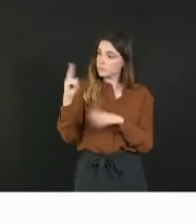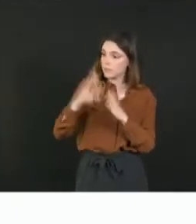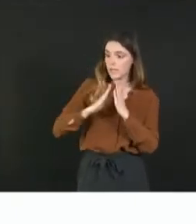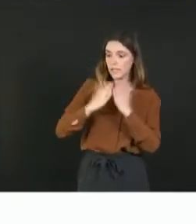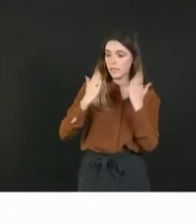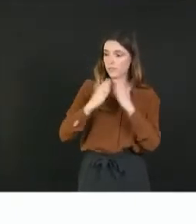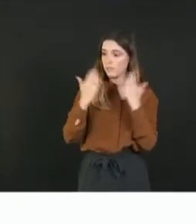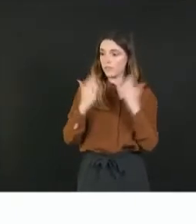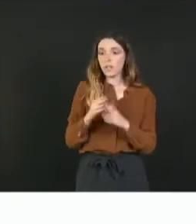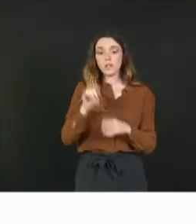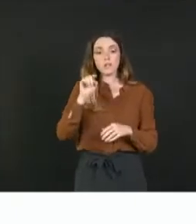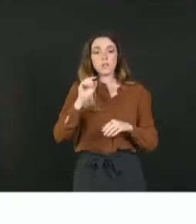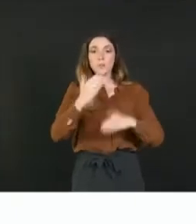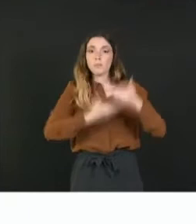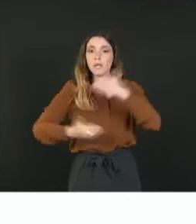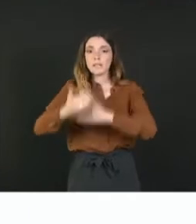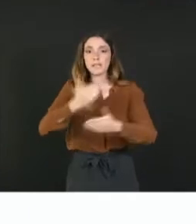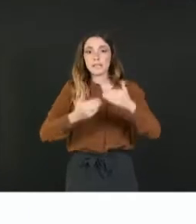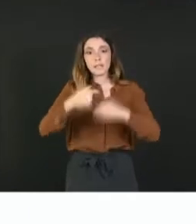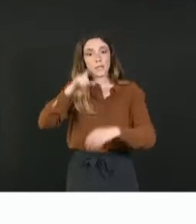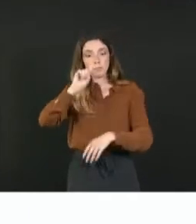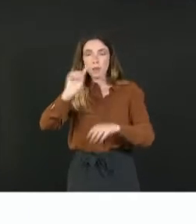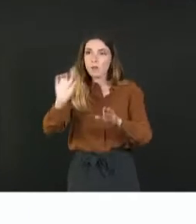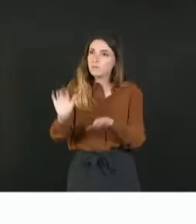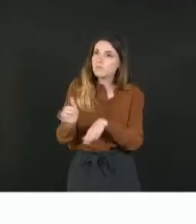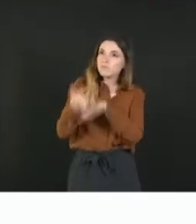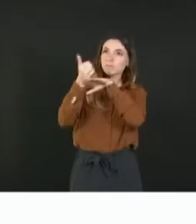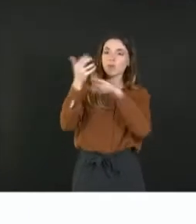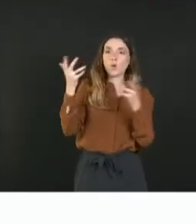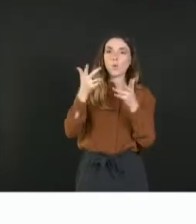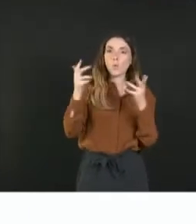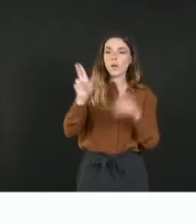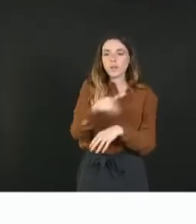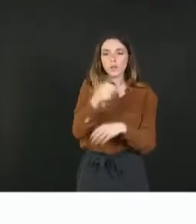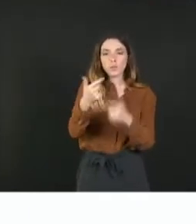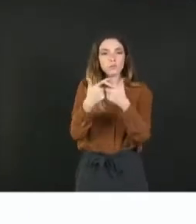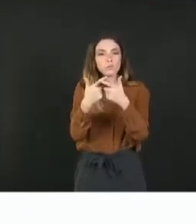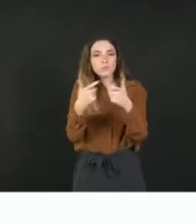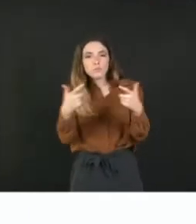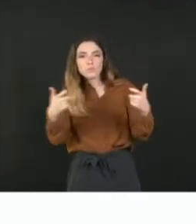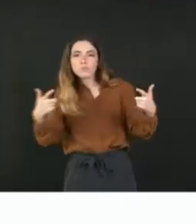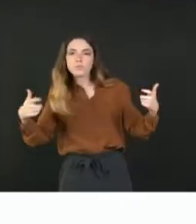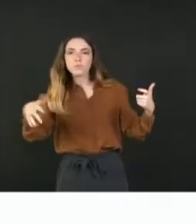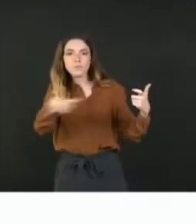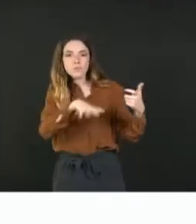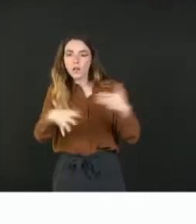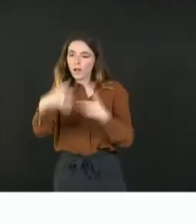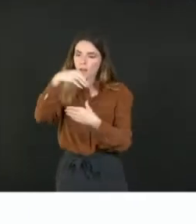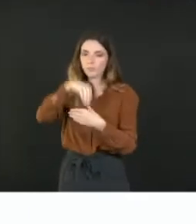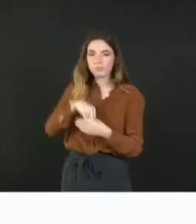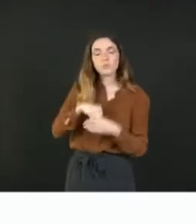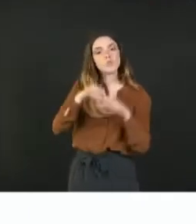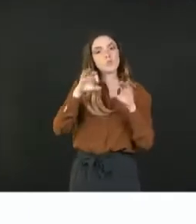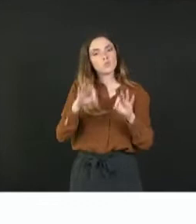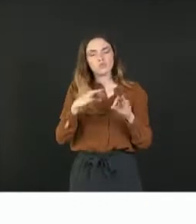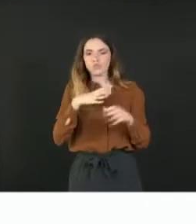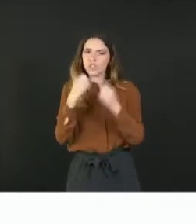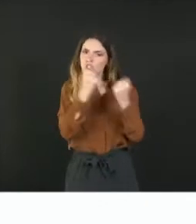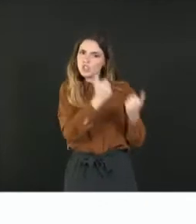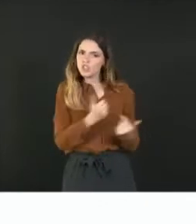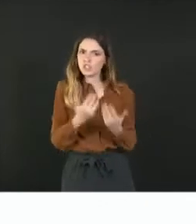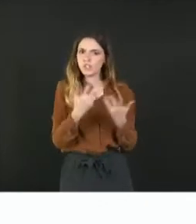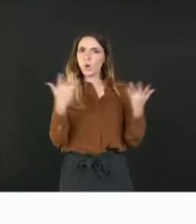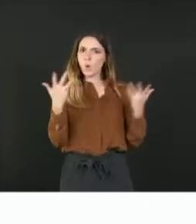projections démographiques qui sont, je ne sais pas si elles font consensus, mais en tout cas, on a des chiffres convergents, nous disent qu'au mi-temps du siècle, en